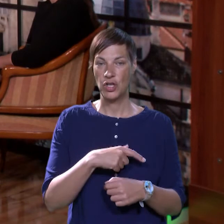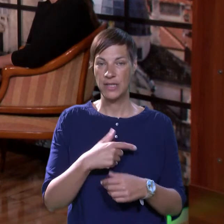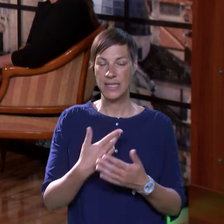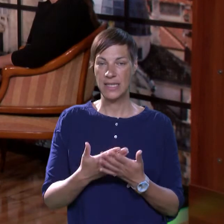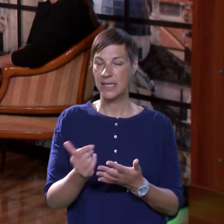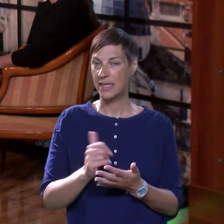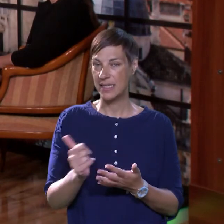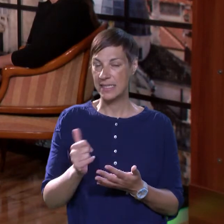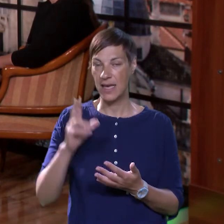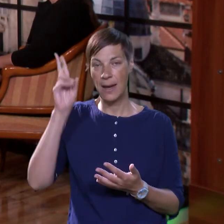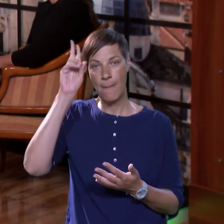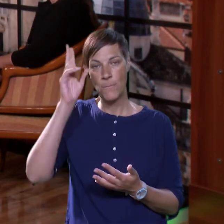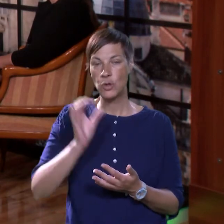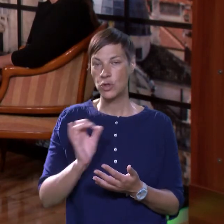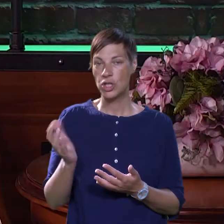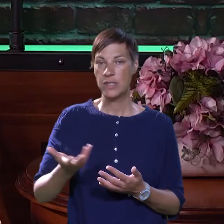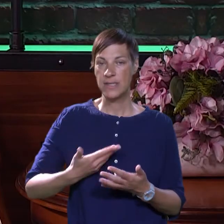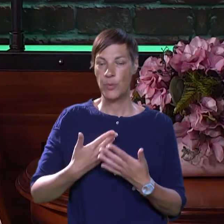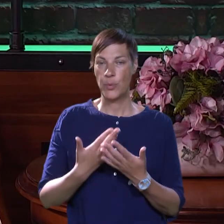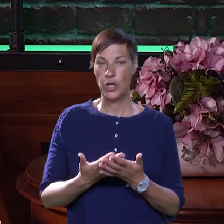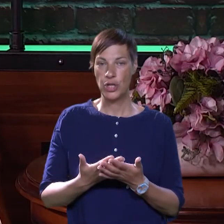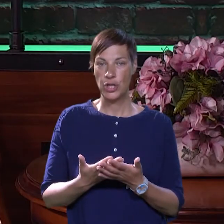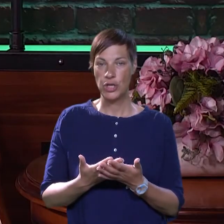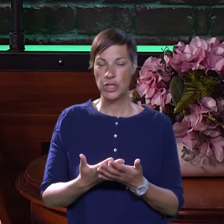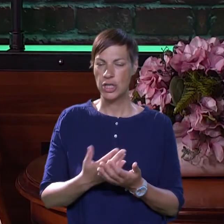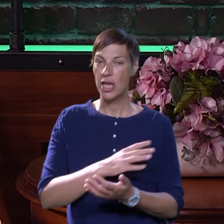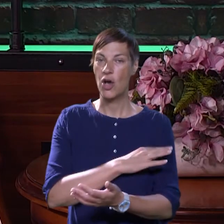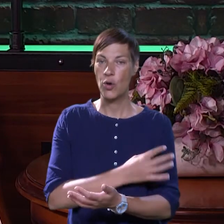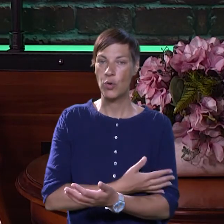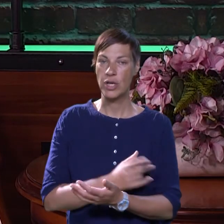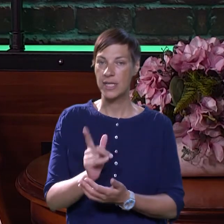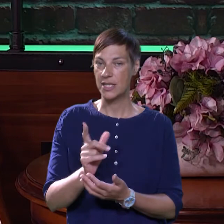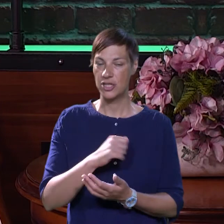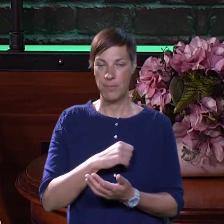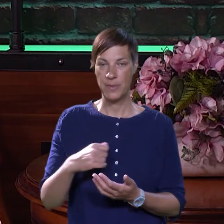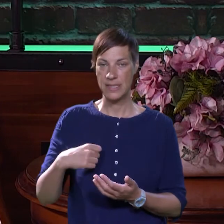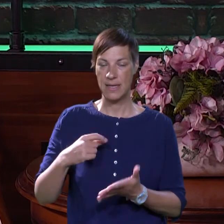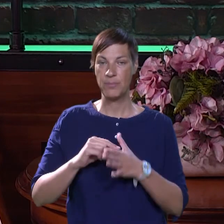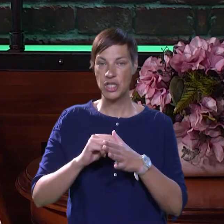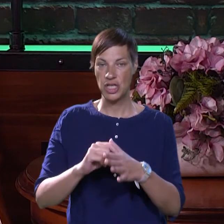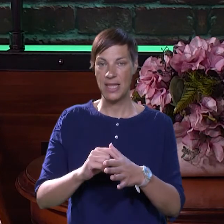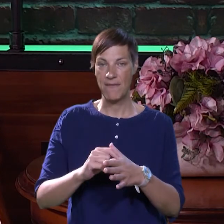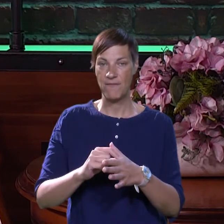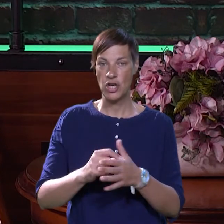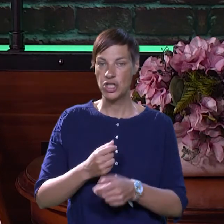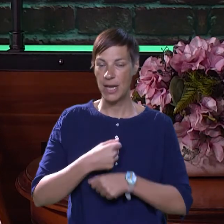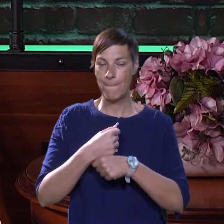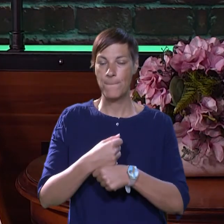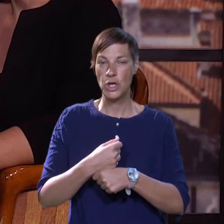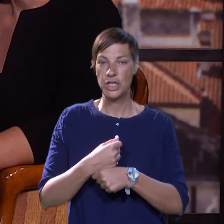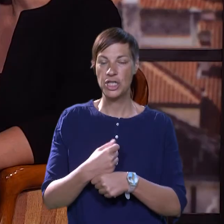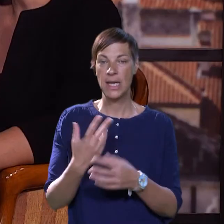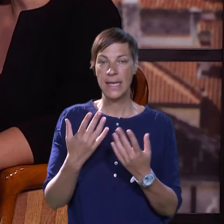volontiranje, sjajna prilika, dobro došli i okuražite se, nećete biti sami, bit ćete vođeni kroz to, bit ćete